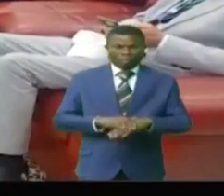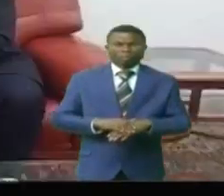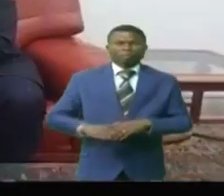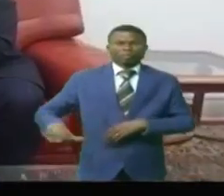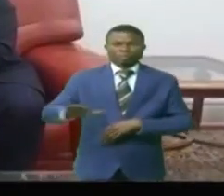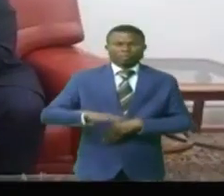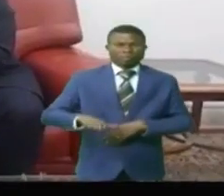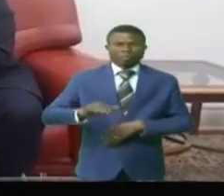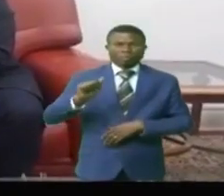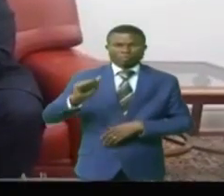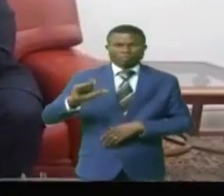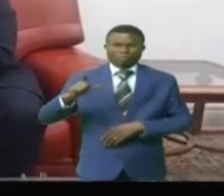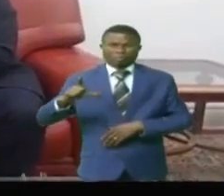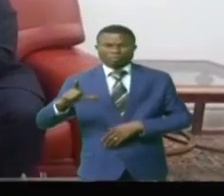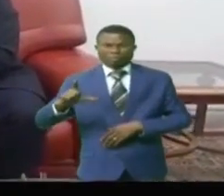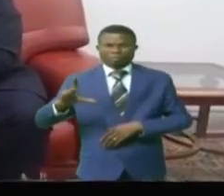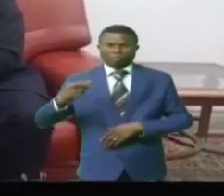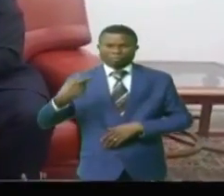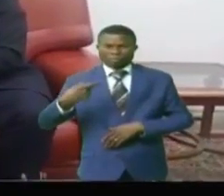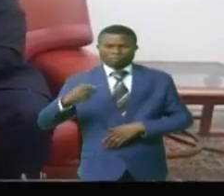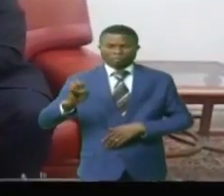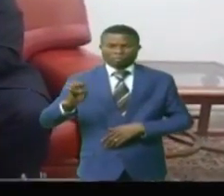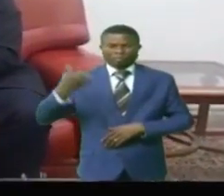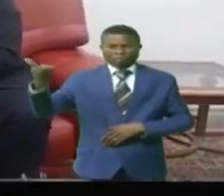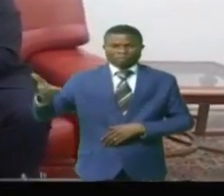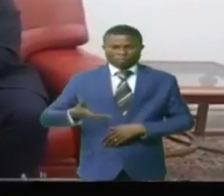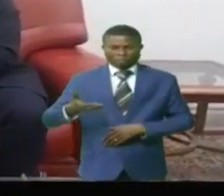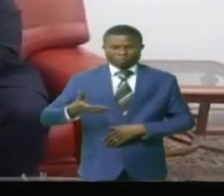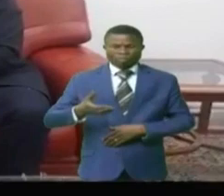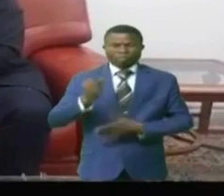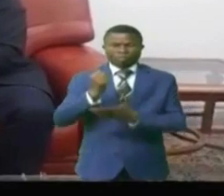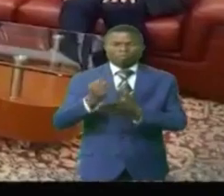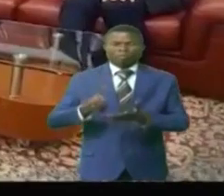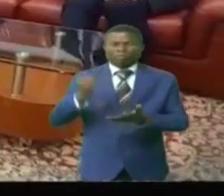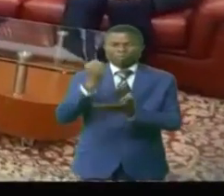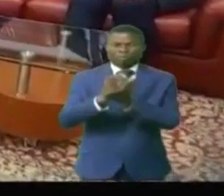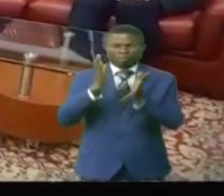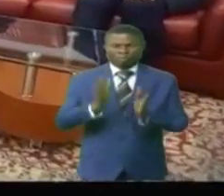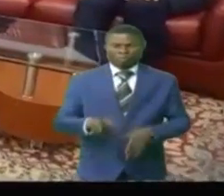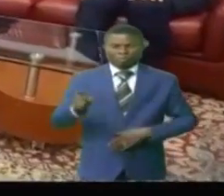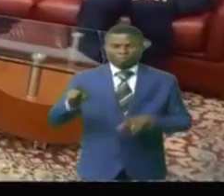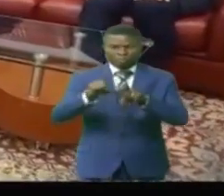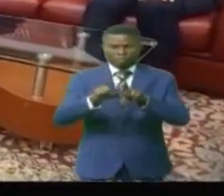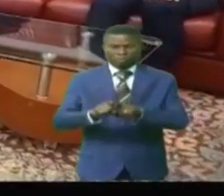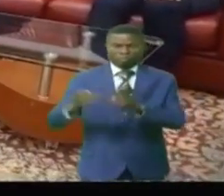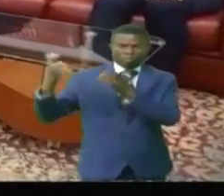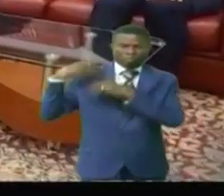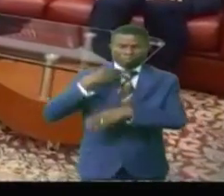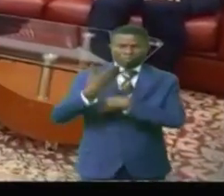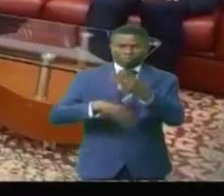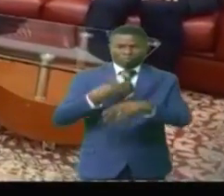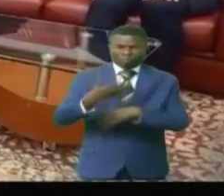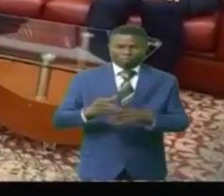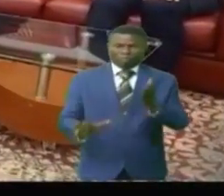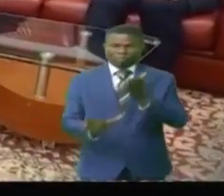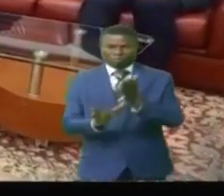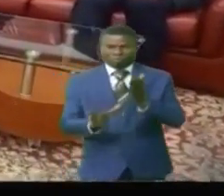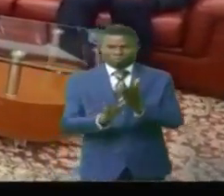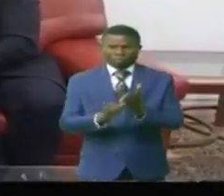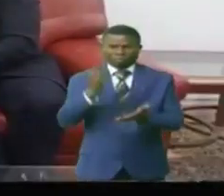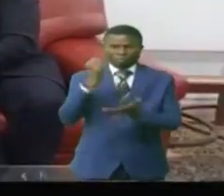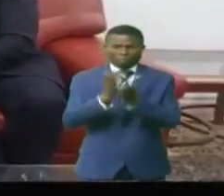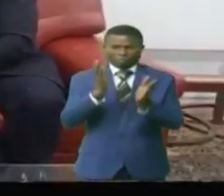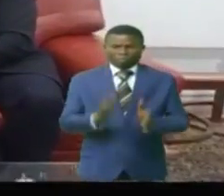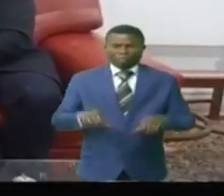algériens. Il a été chaleureusement accueilli par les émissaires du gouvernement algérien ainsi que les chargés d'affaires ad intérim de l'ambassade